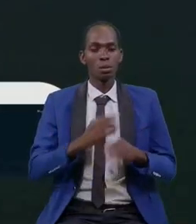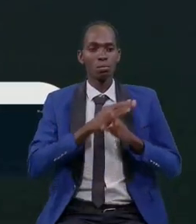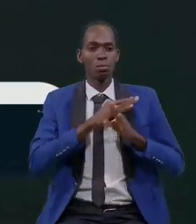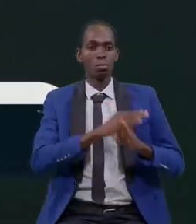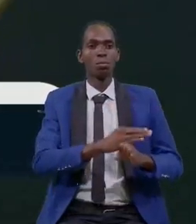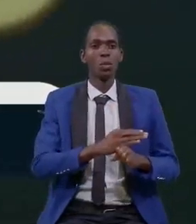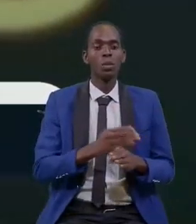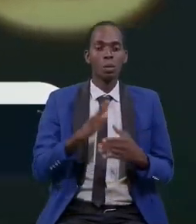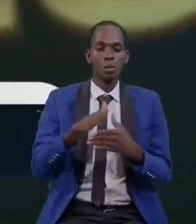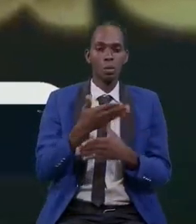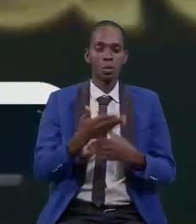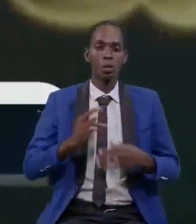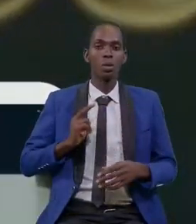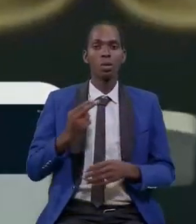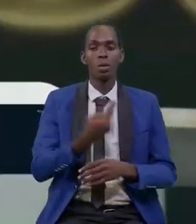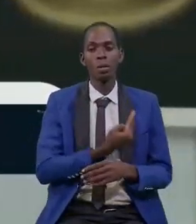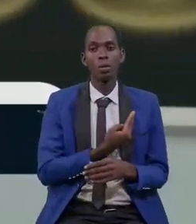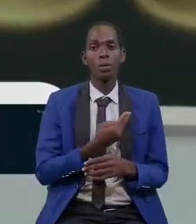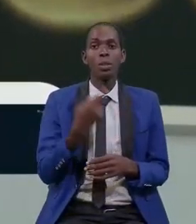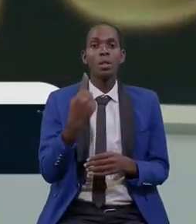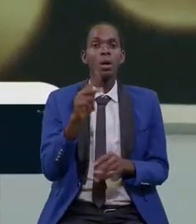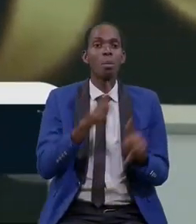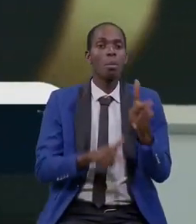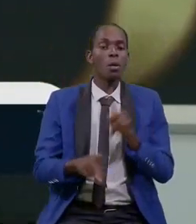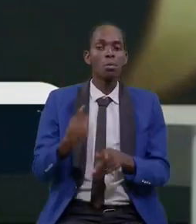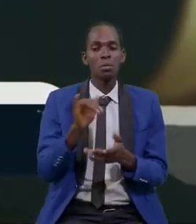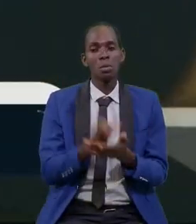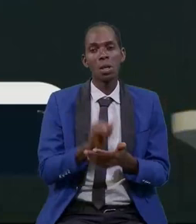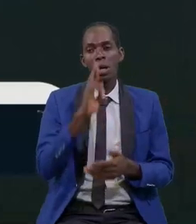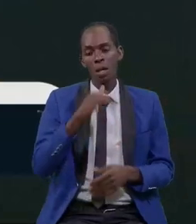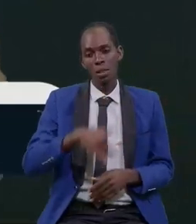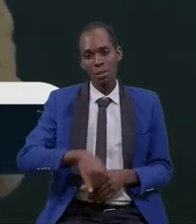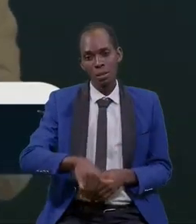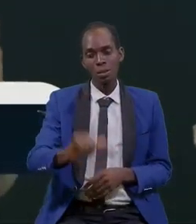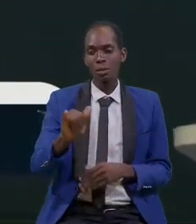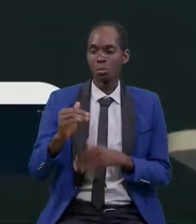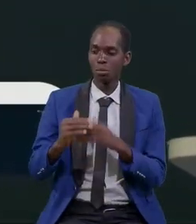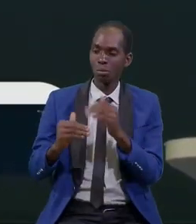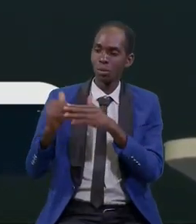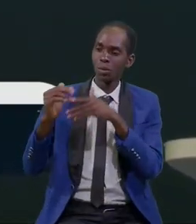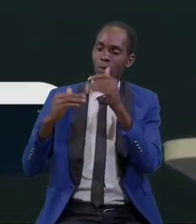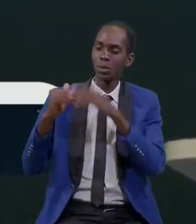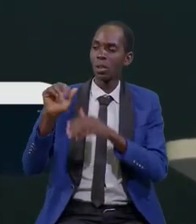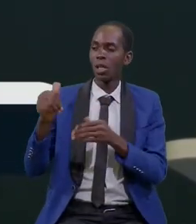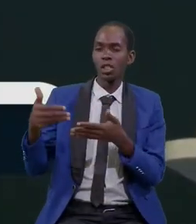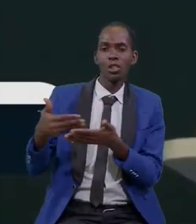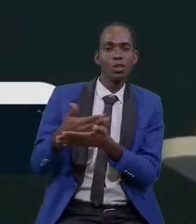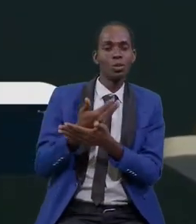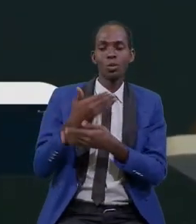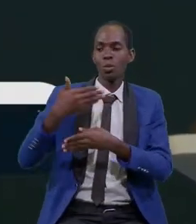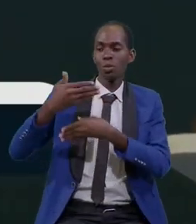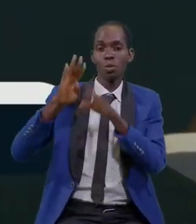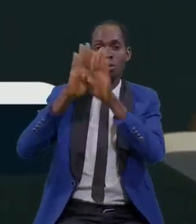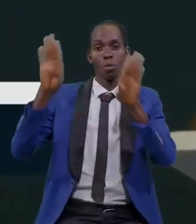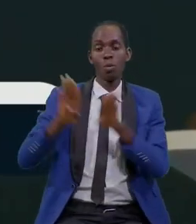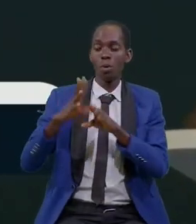séparation entre nous. Il y a des gens qui sont toujours en train d'ériger un nouveau mur de